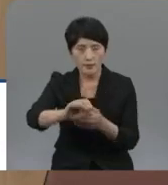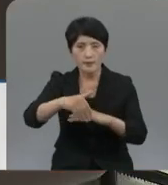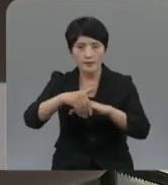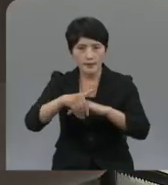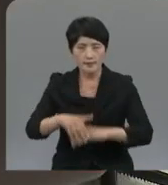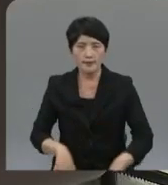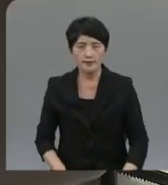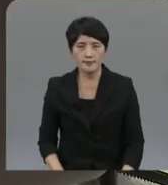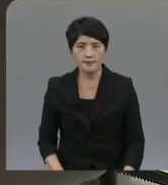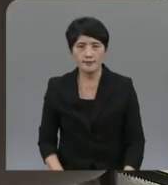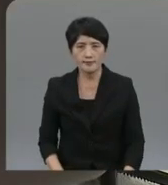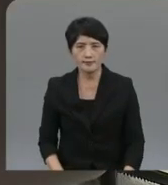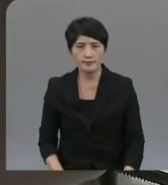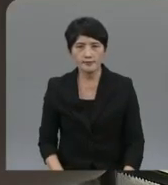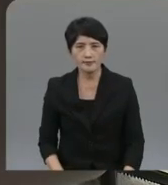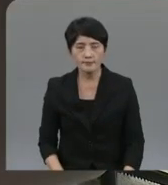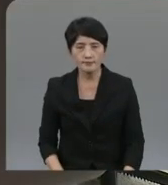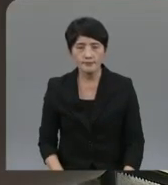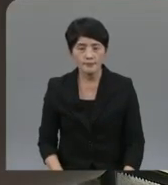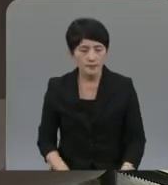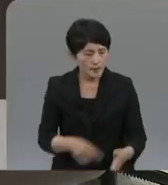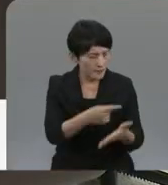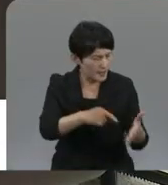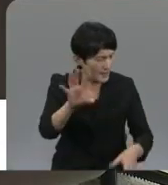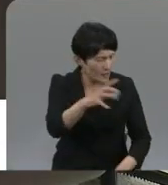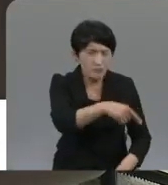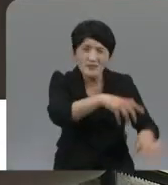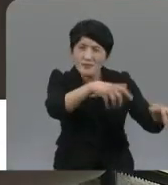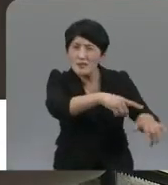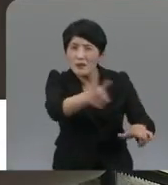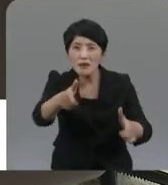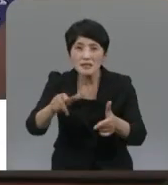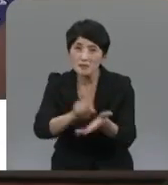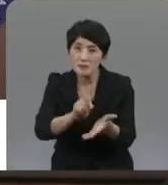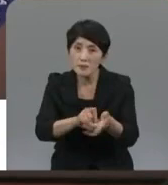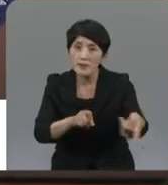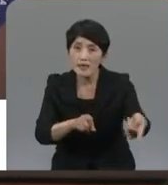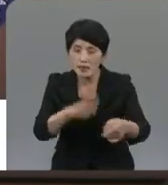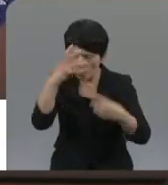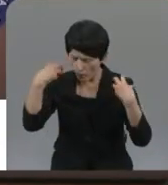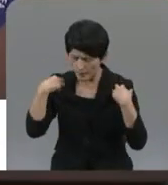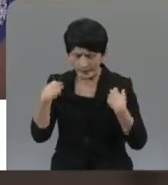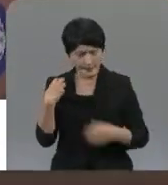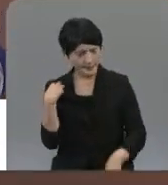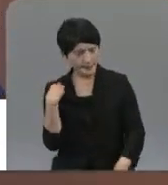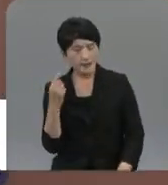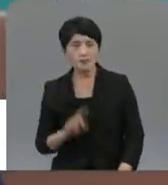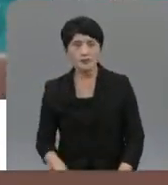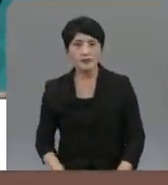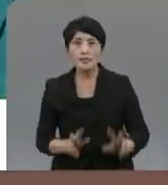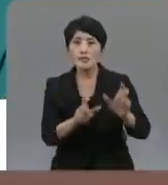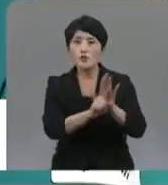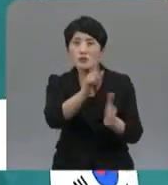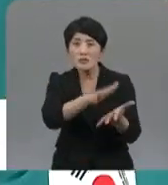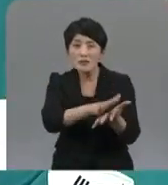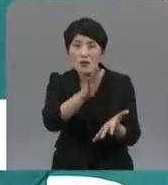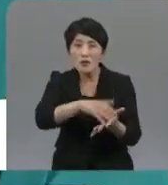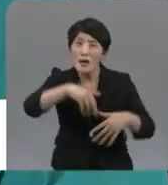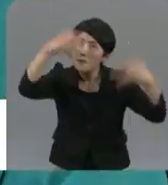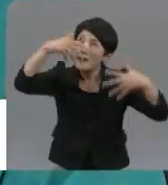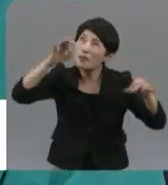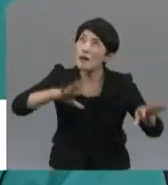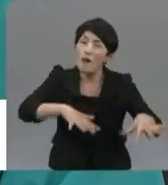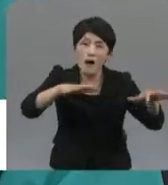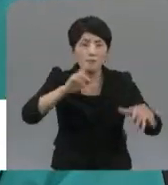đối thủ cạnh tranh mới trong thị trường hoặc có thể hiểu là sự phối hợp hành động Chung giữa các nhóm chính trị bước vào năm cầm quyền thứ hai tổng